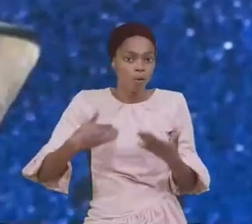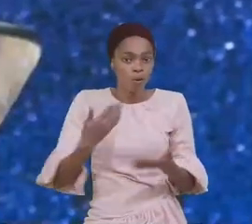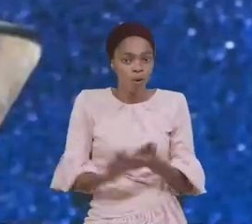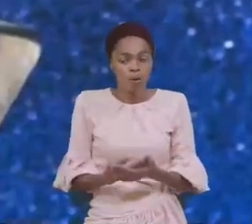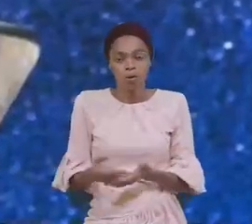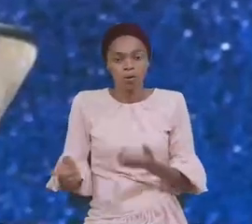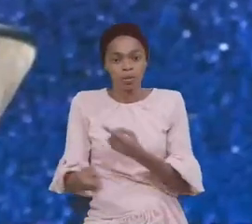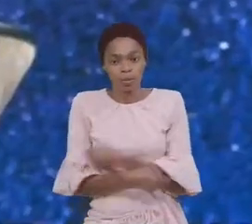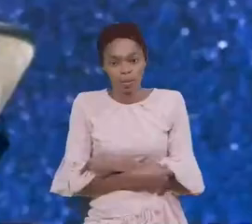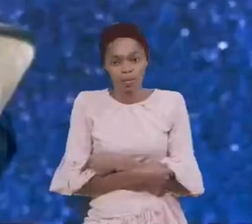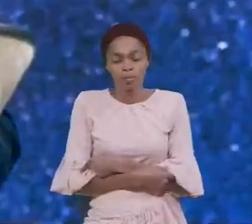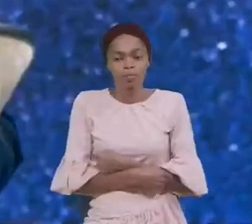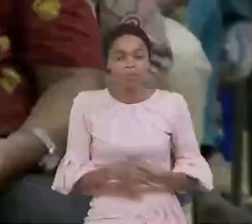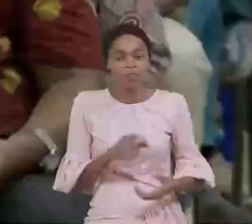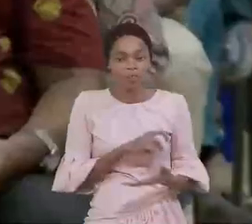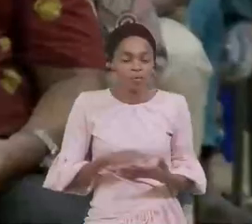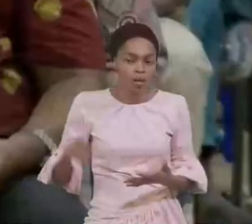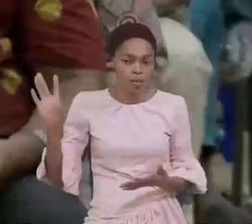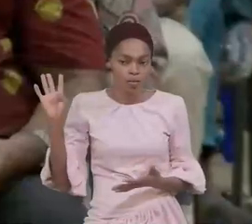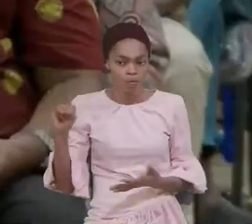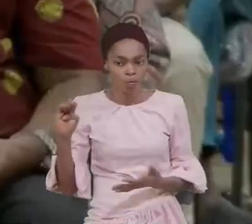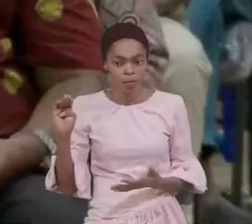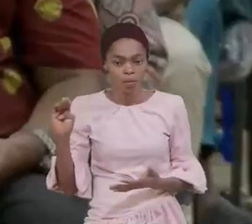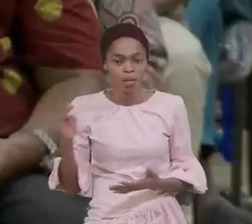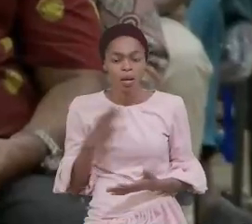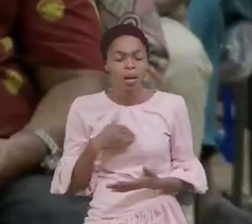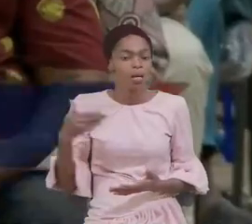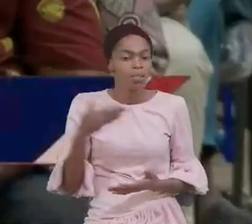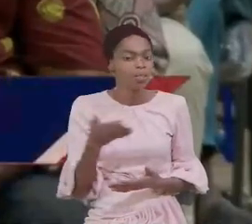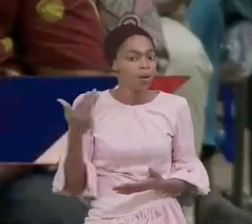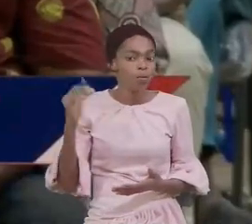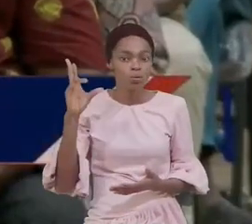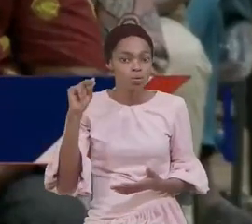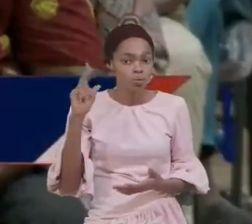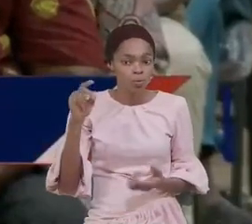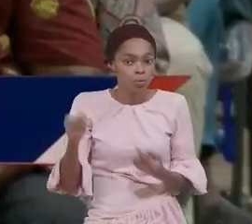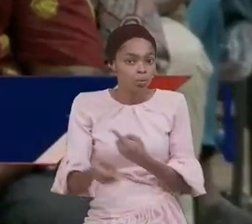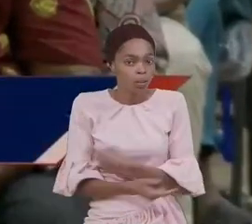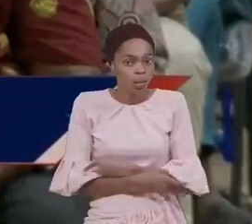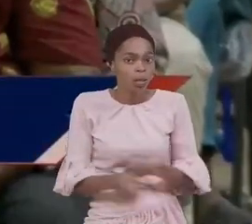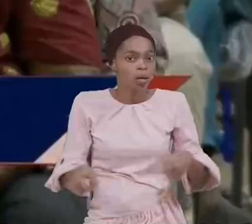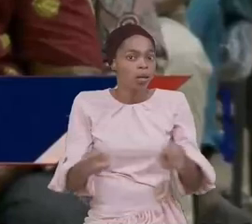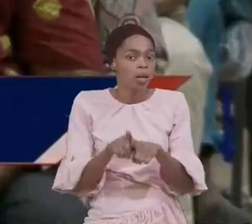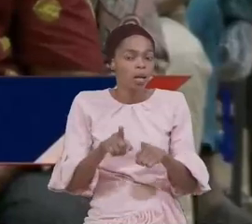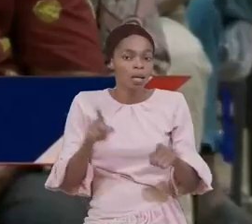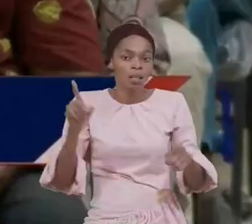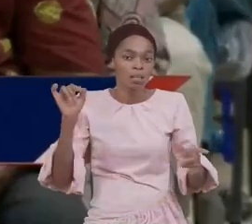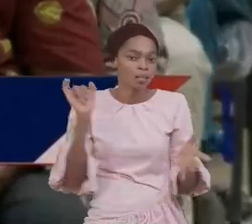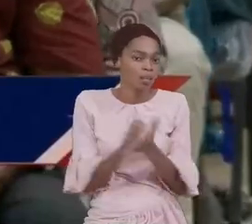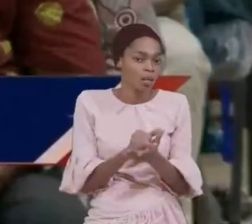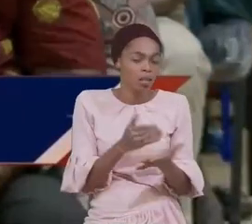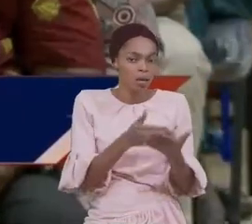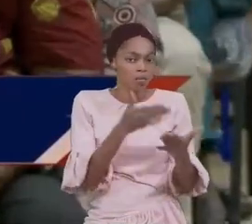verset 14 dit, il n'y a point eu de jour comme celui-là, ni